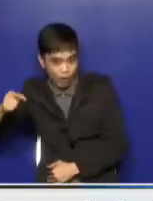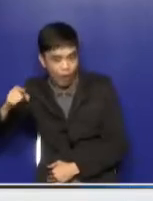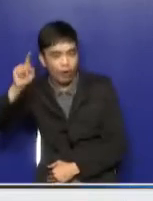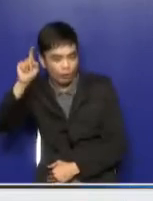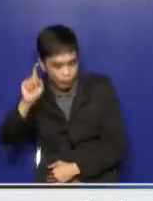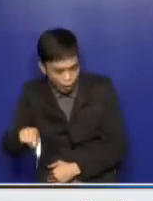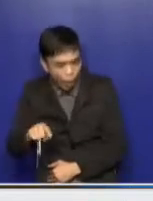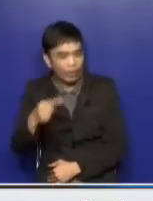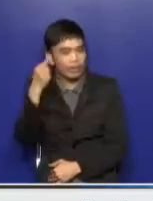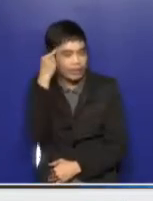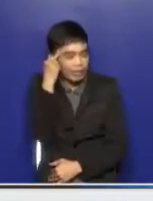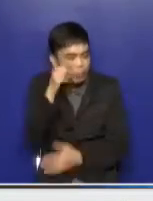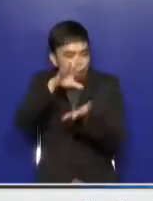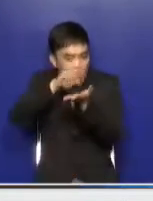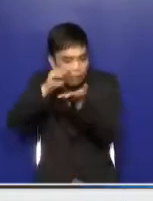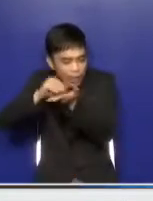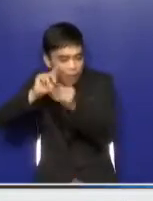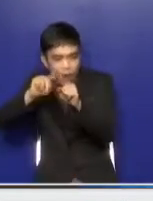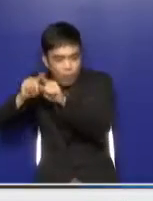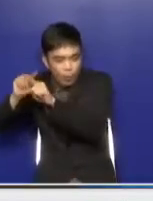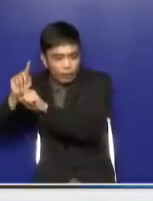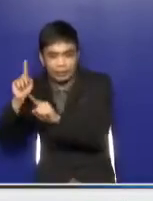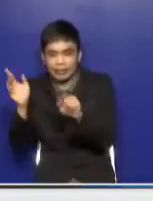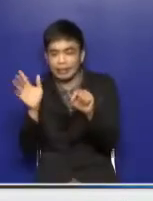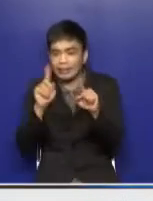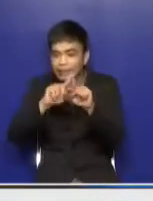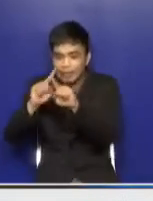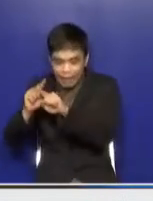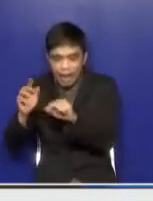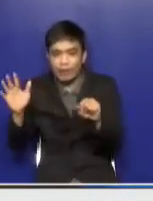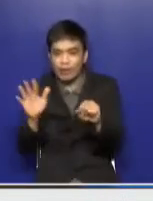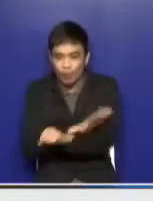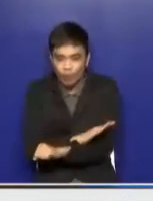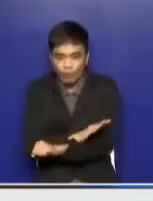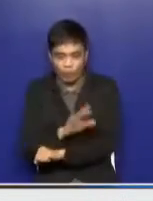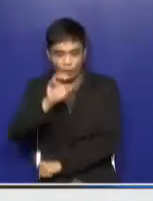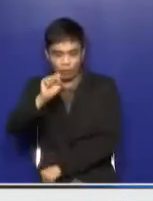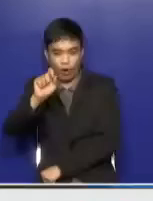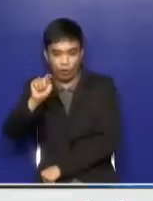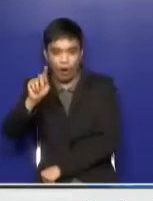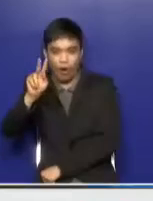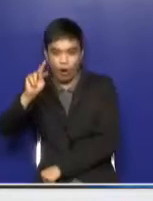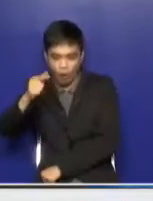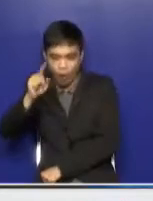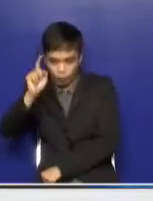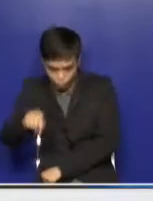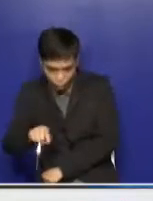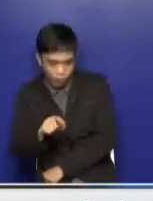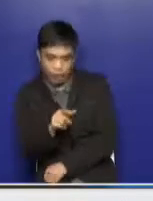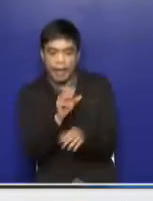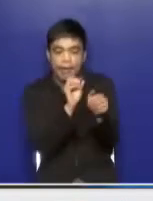ลตัวนี้เป็นเกณฑ์ก็อยากให้สตง.แนะนำแล้วก็ช่วยชี้แจงให้อบจ.ทราบแล้